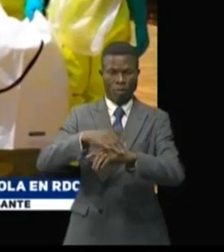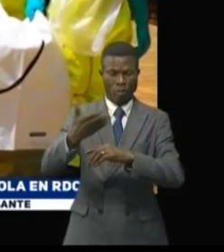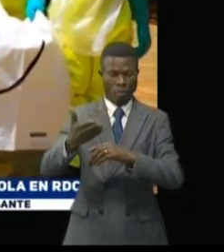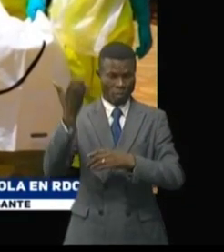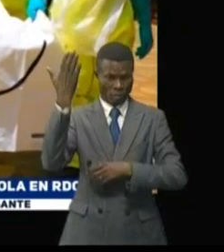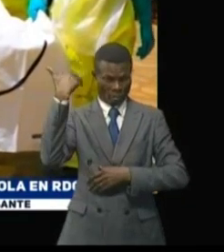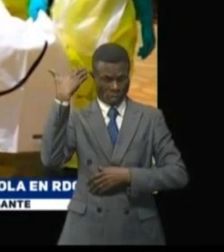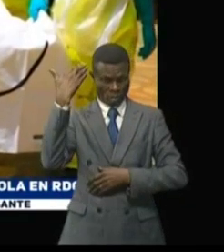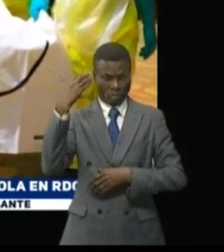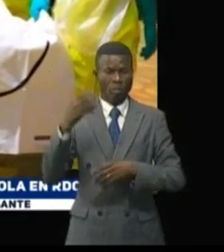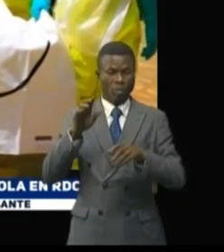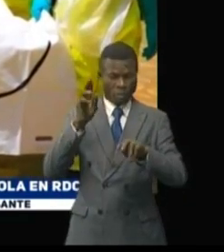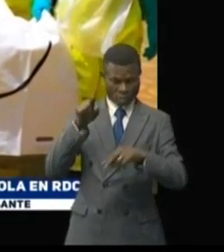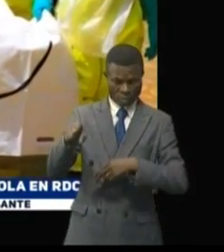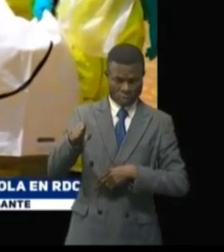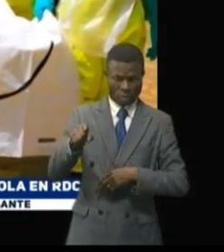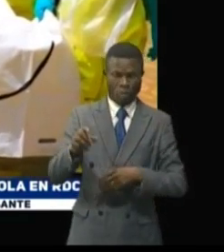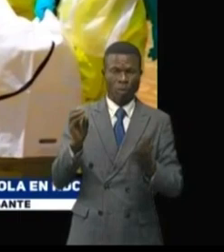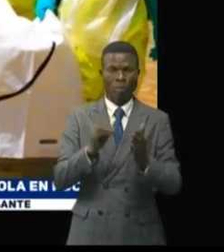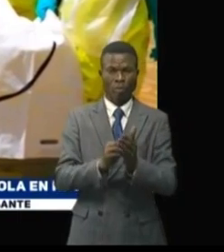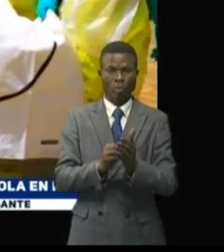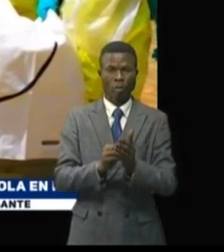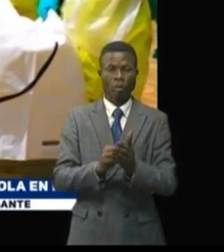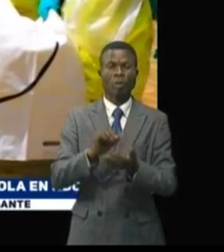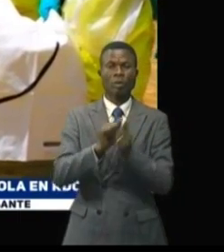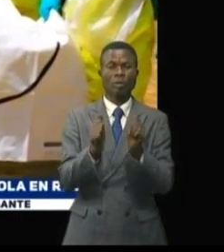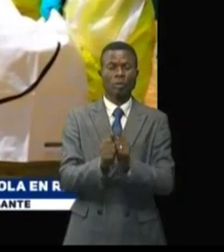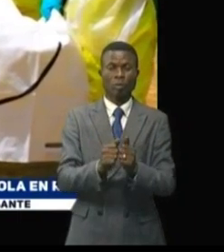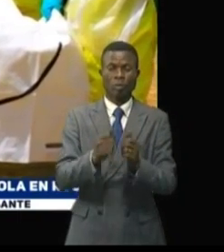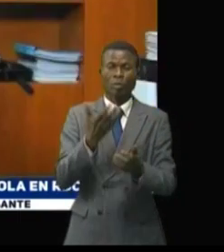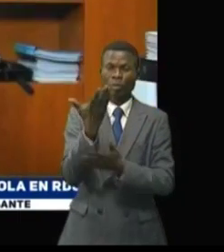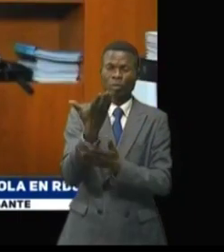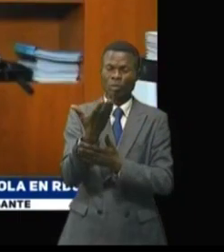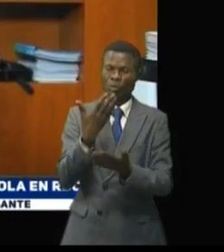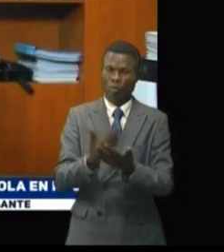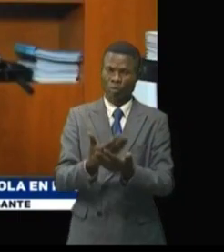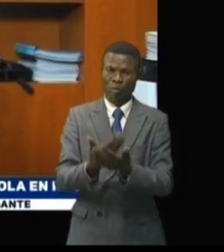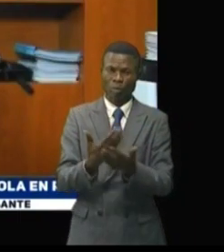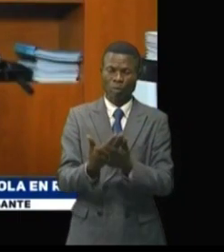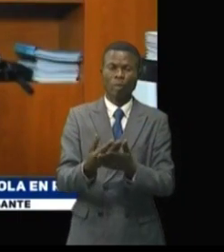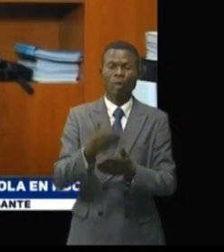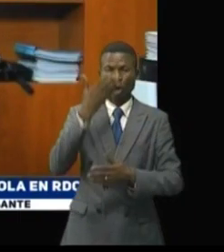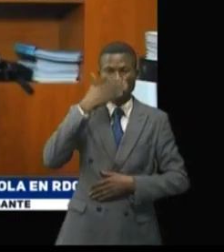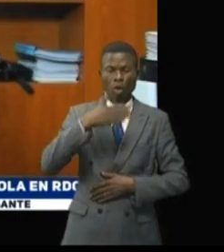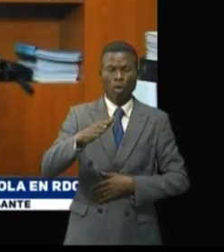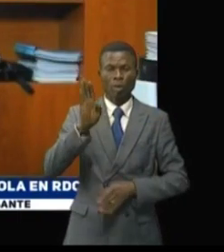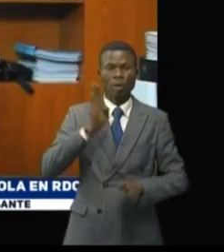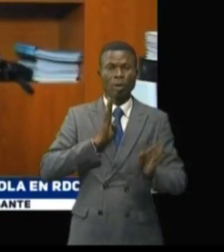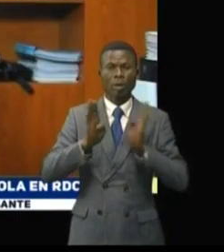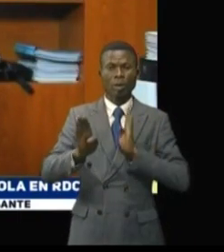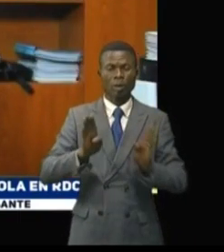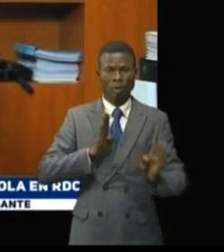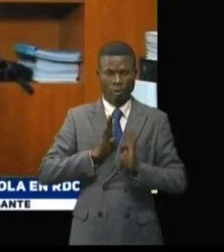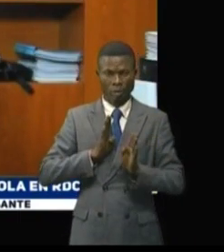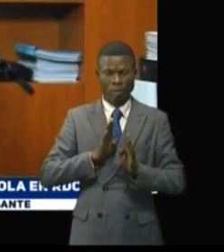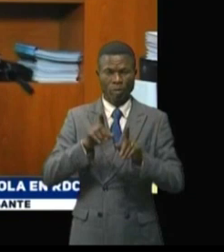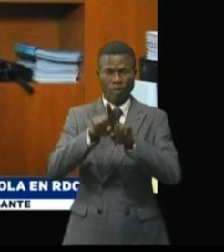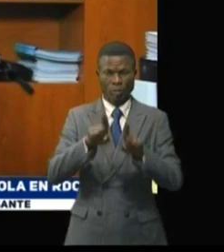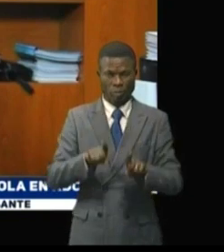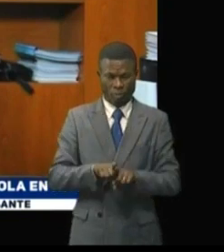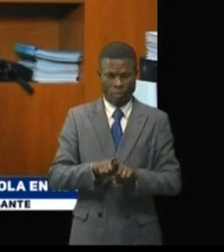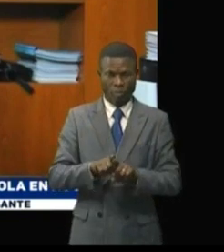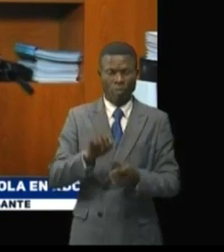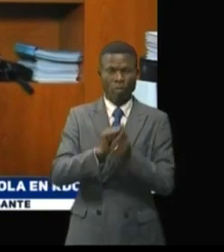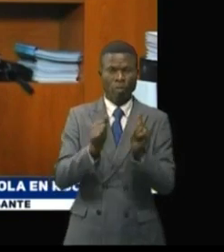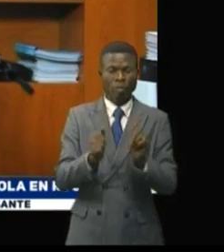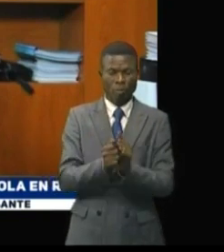dans la même contrée. En effet, cette résurgence survient dans la zone de santé de Beni qui est en état de siège